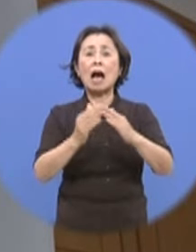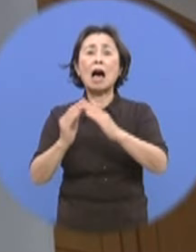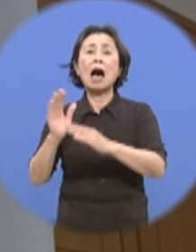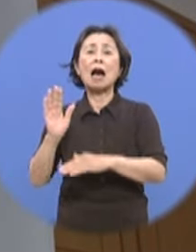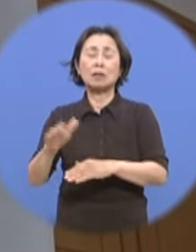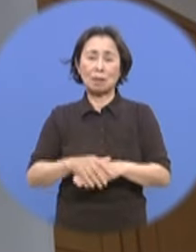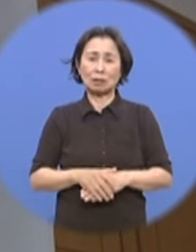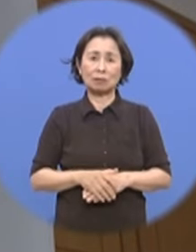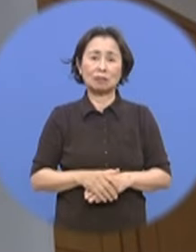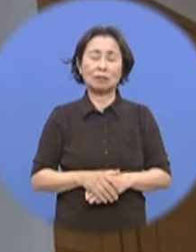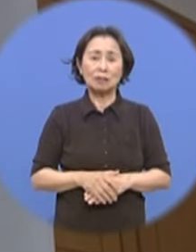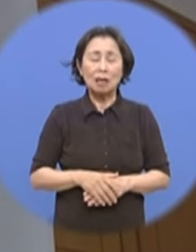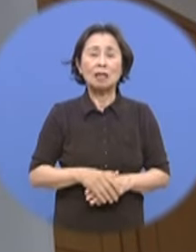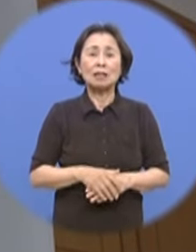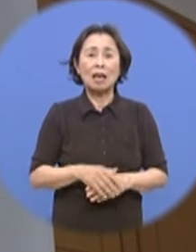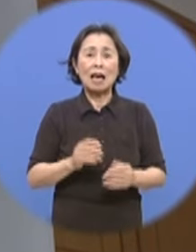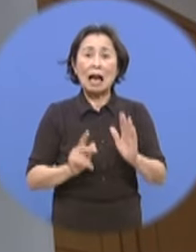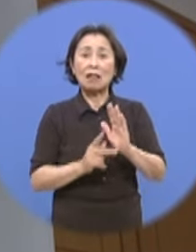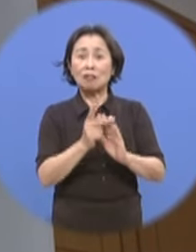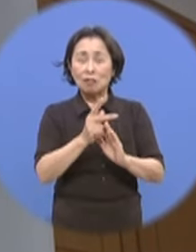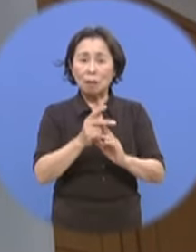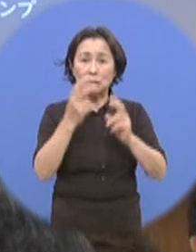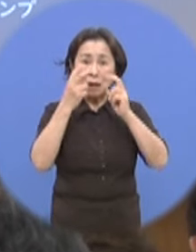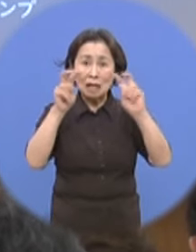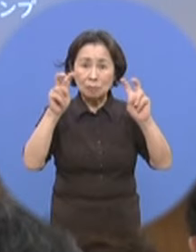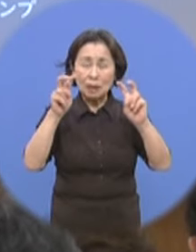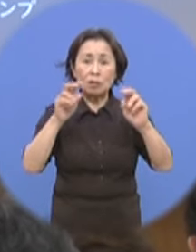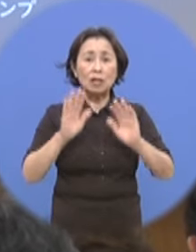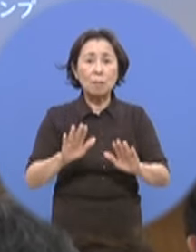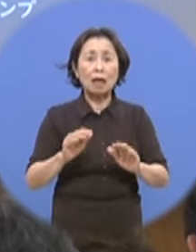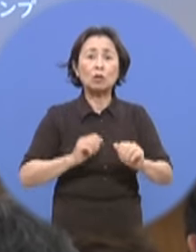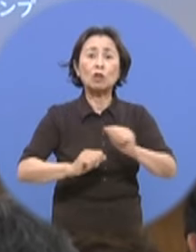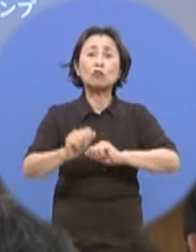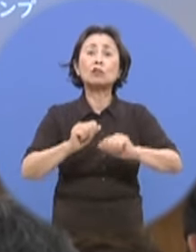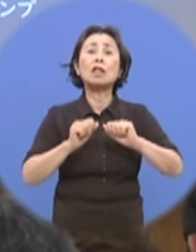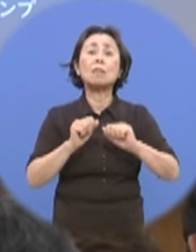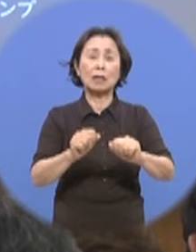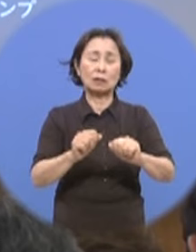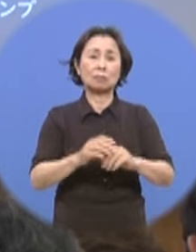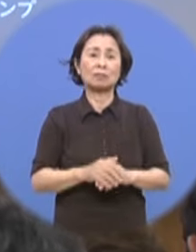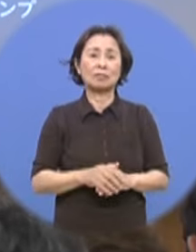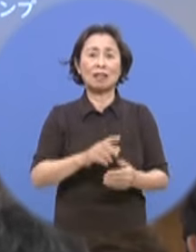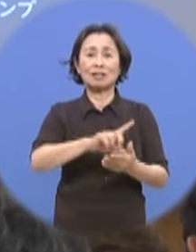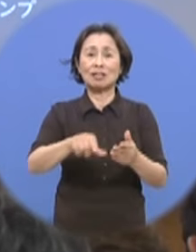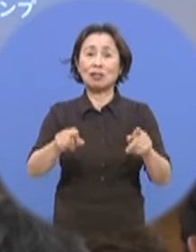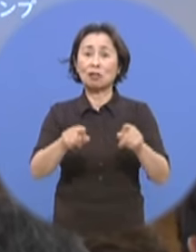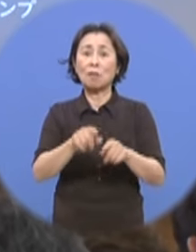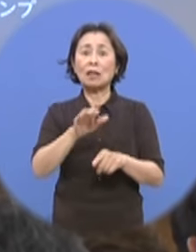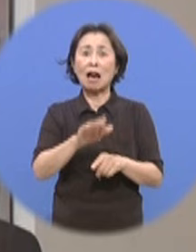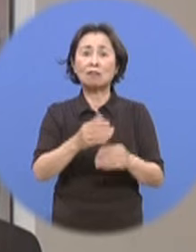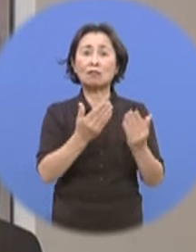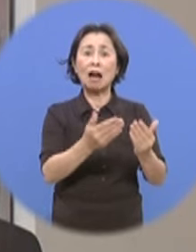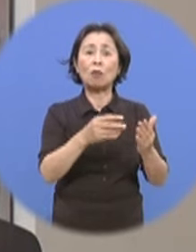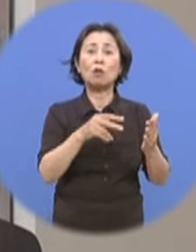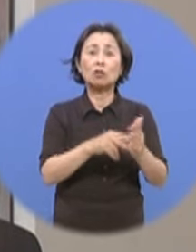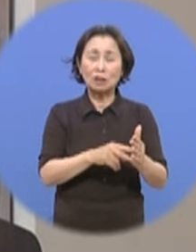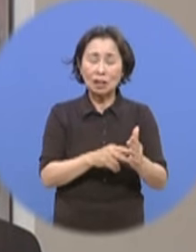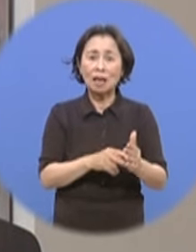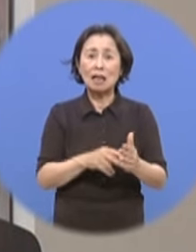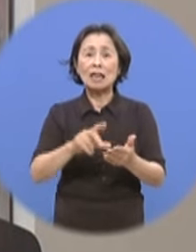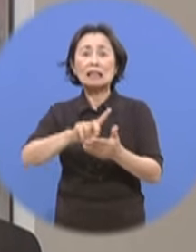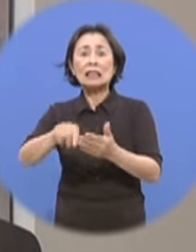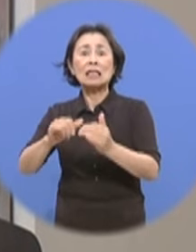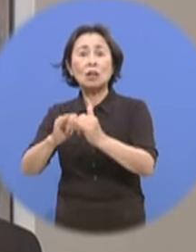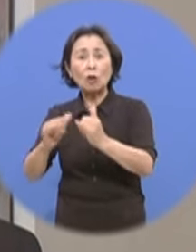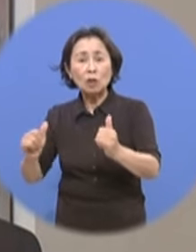たカリキュラムマネージメントに取り組んでいますそして地域と共にある学校として地域の人や資源を活用する